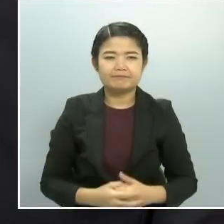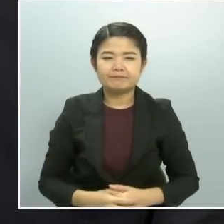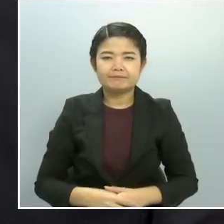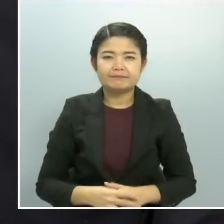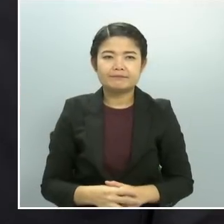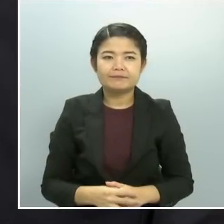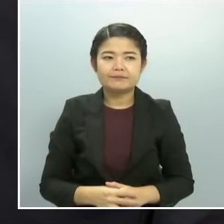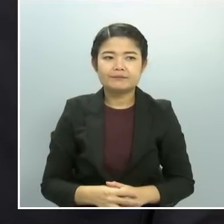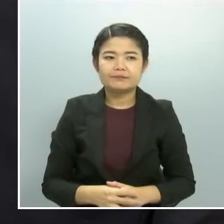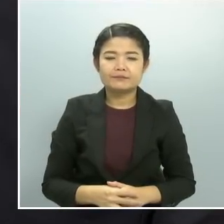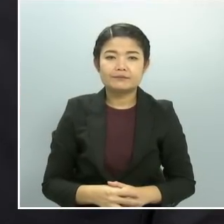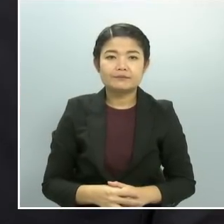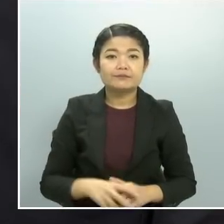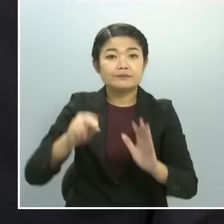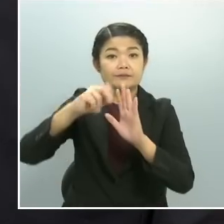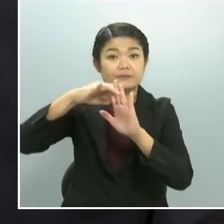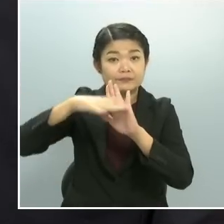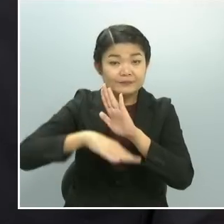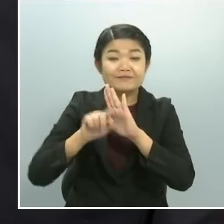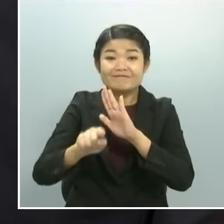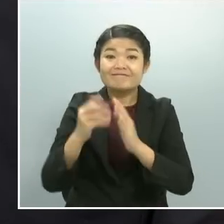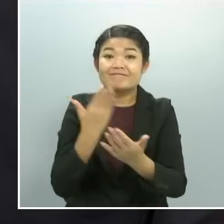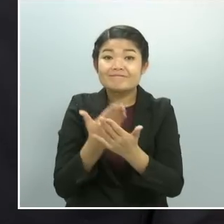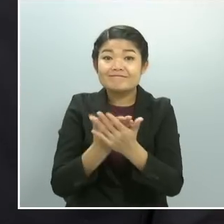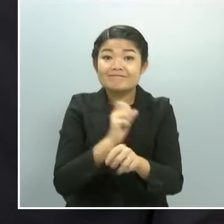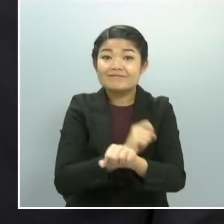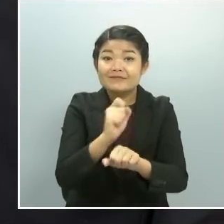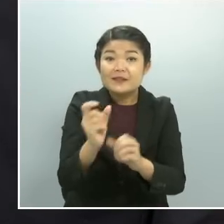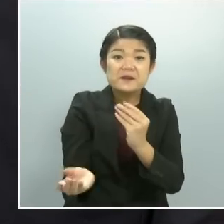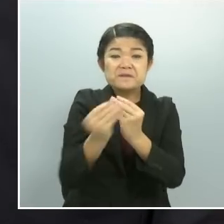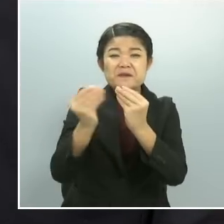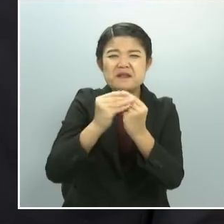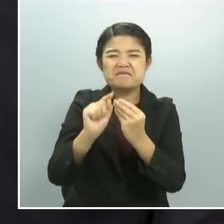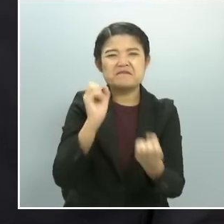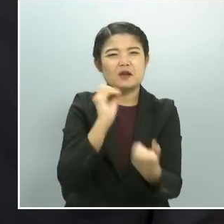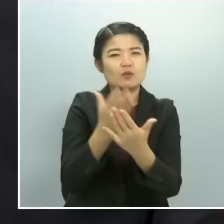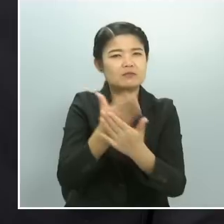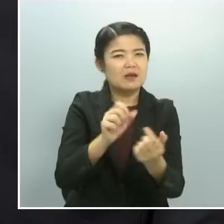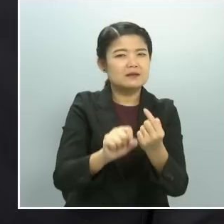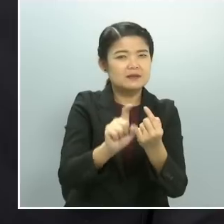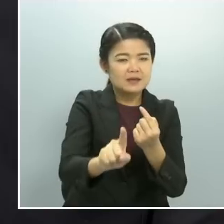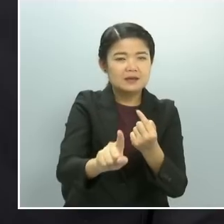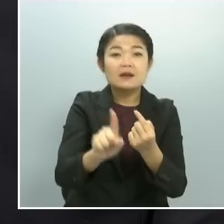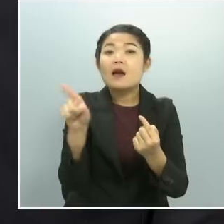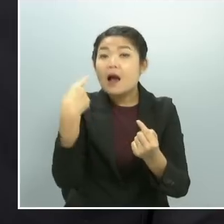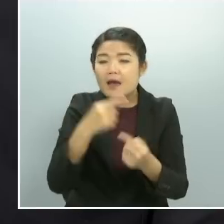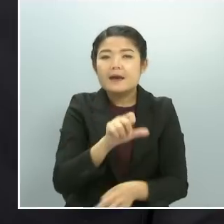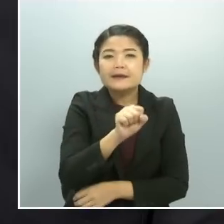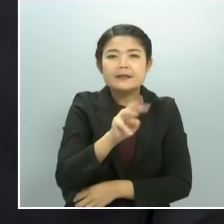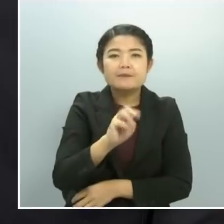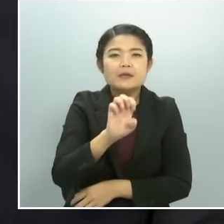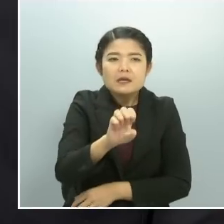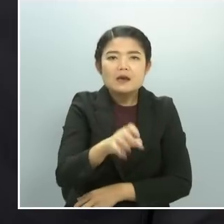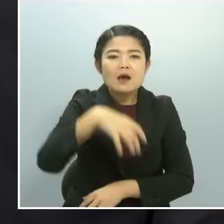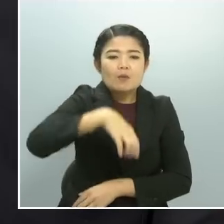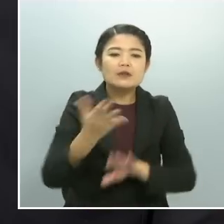ซึ่งนโยบายขึ้นค่าจ้างขั้นต่ำแบบนี้มีแต่จะทำลายเศรษฐกิจโดยเฉพาะ SMEด้วยการล้มหายตาย